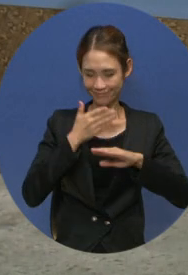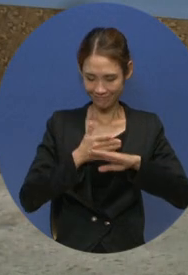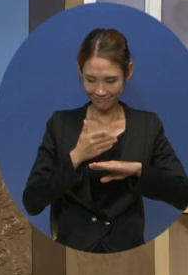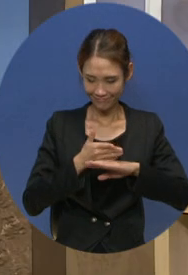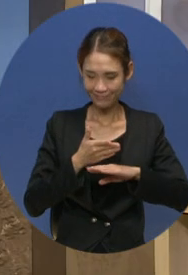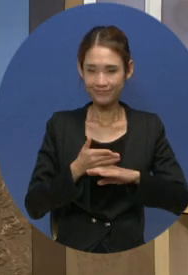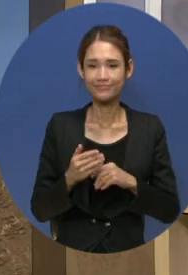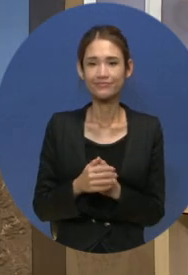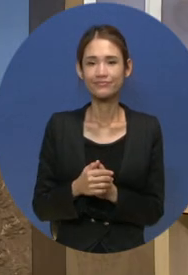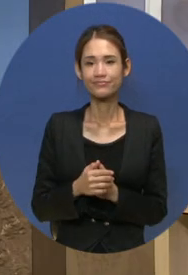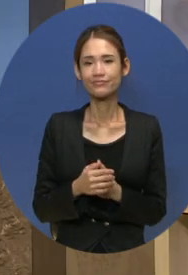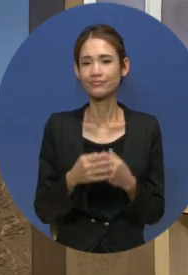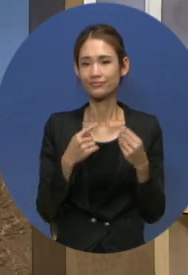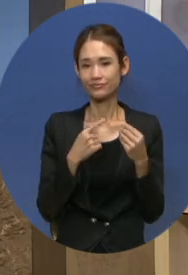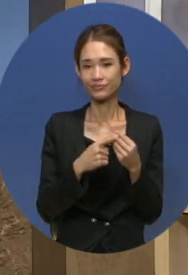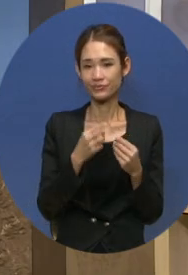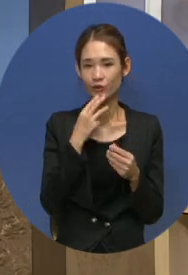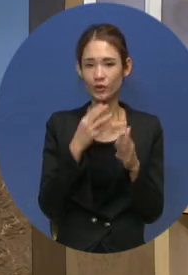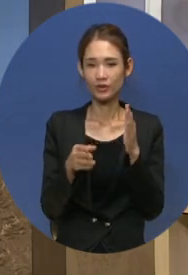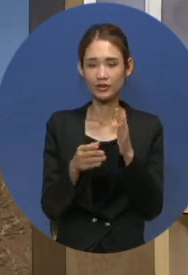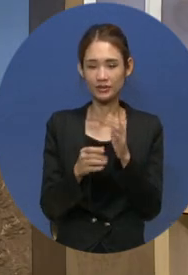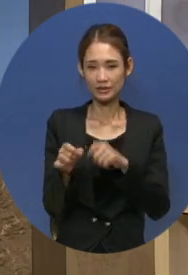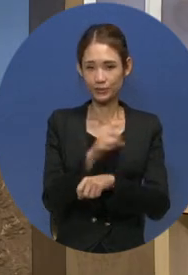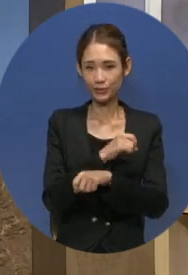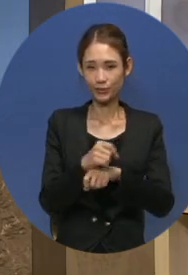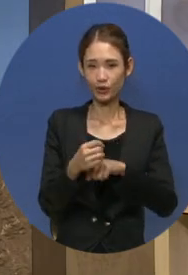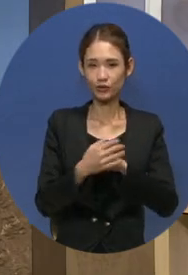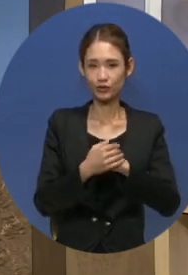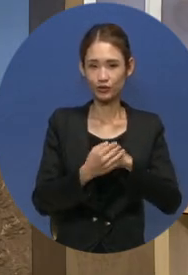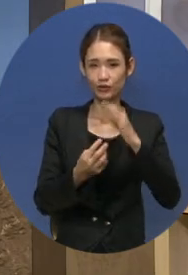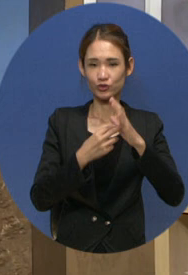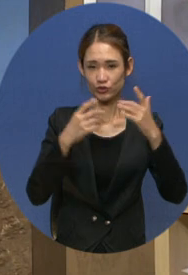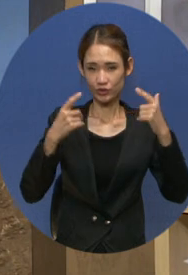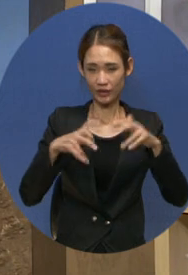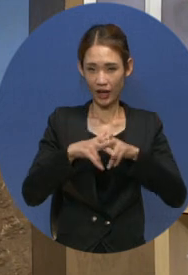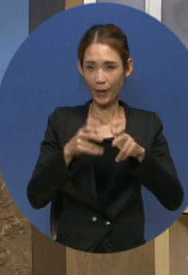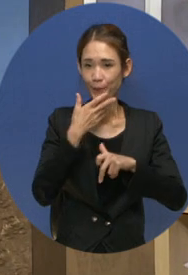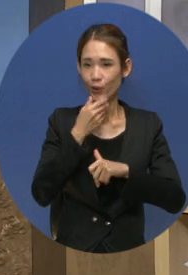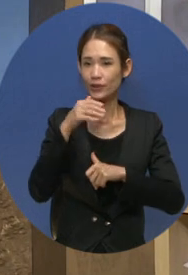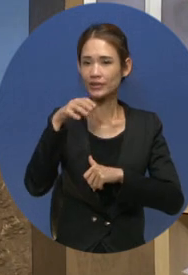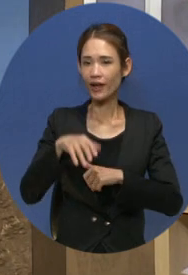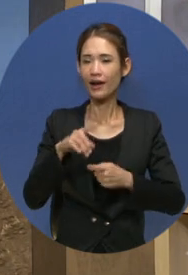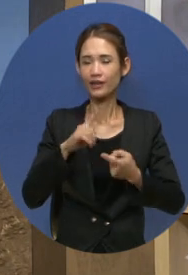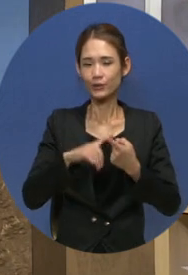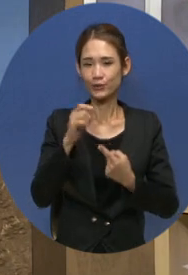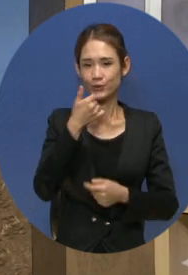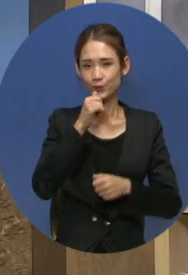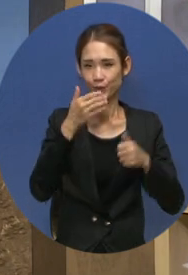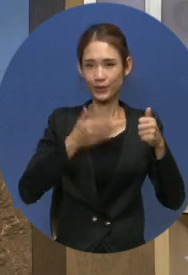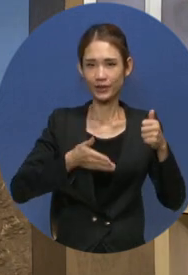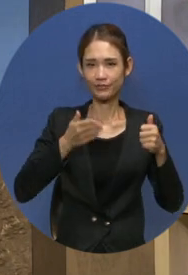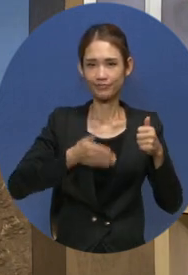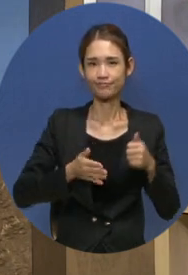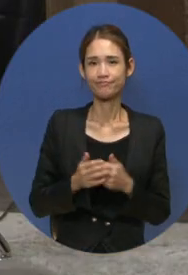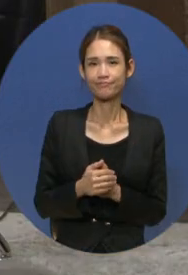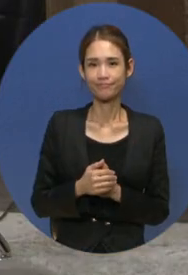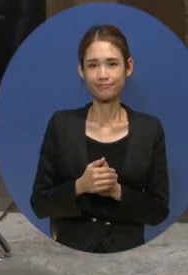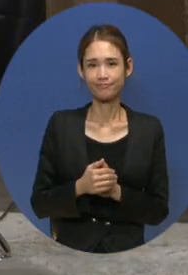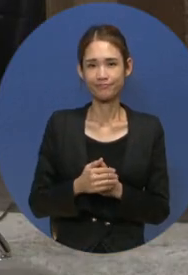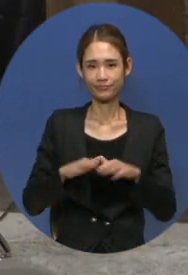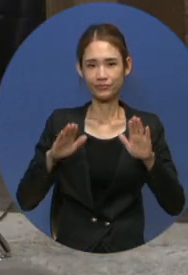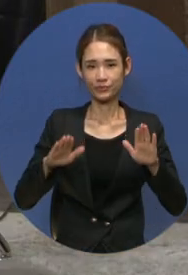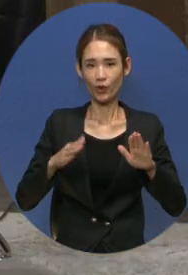감사드립니다. 먼저 이 서울특별시 중구장애인복지관이 어떤 곳인지 궁금하거든요. 소개 말씀 부탁드립니다. 네.